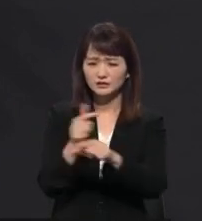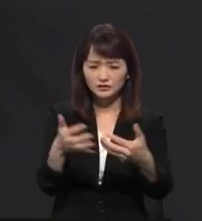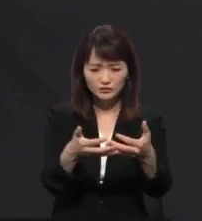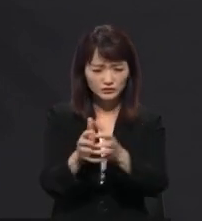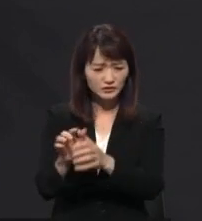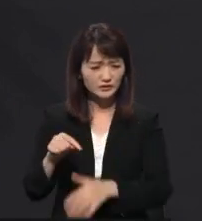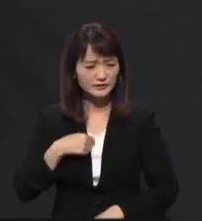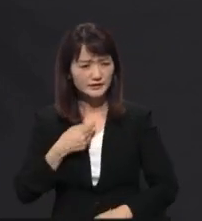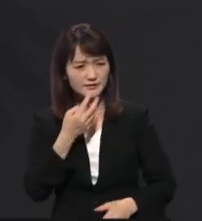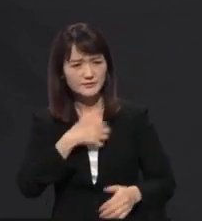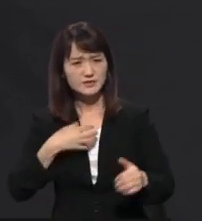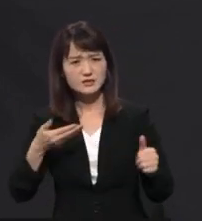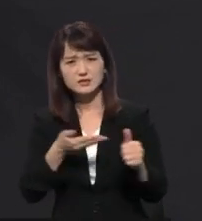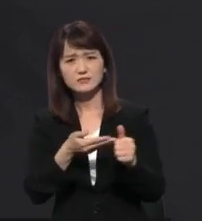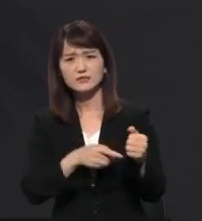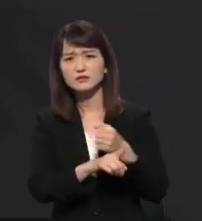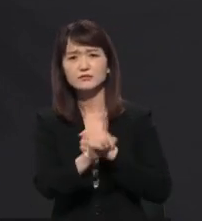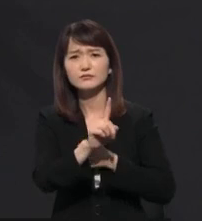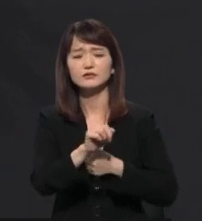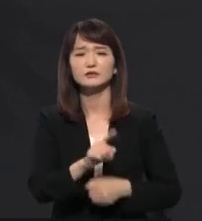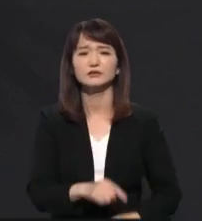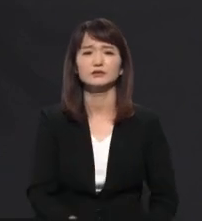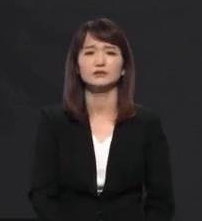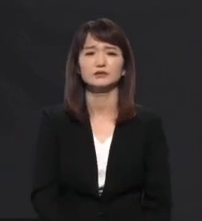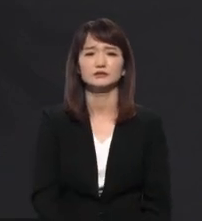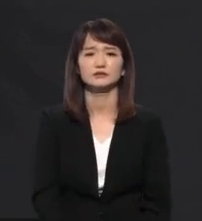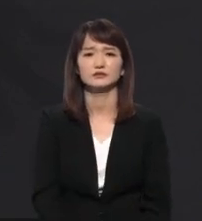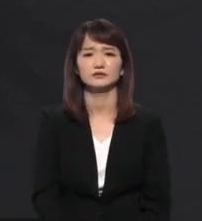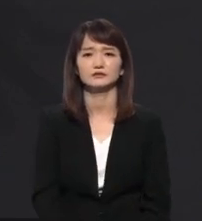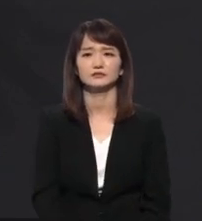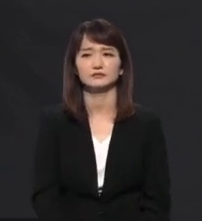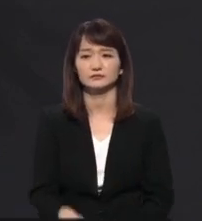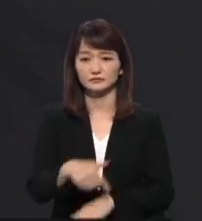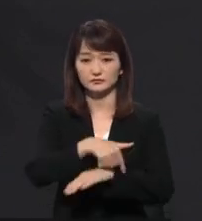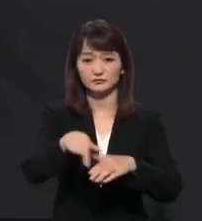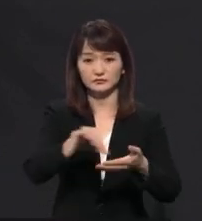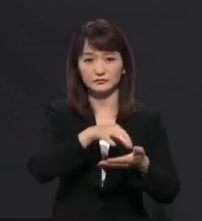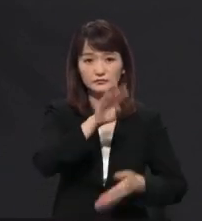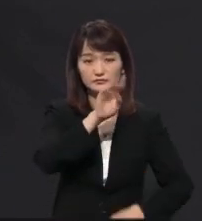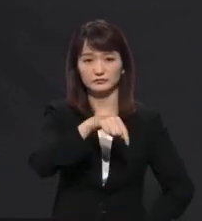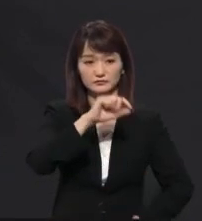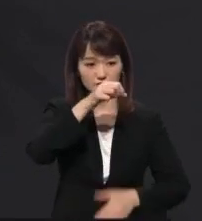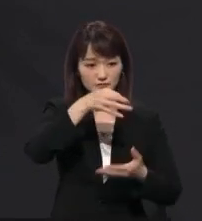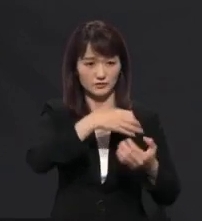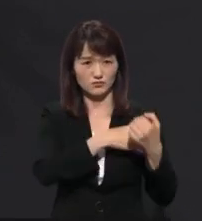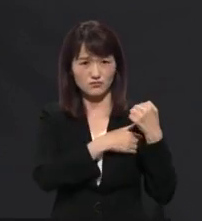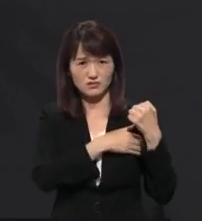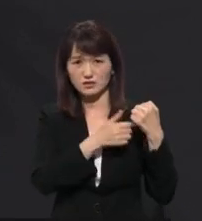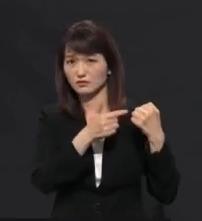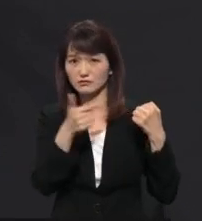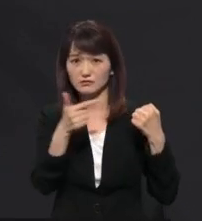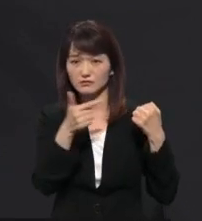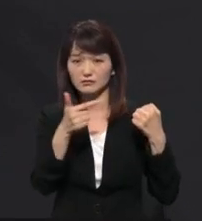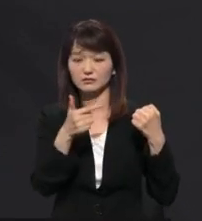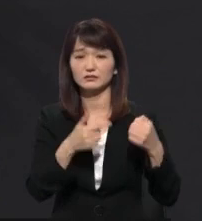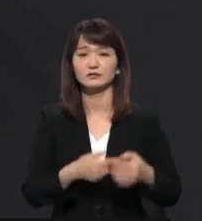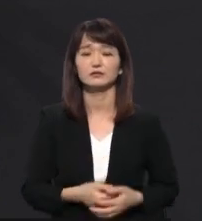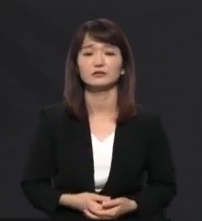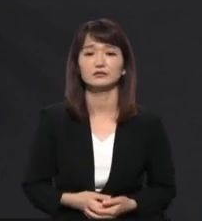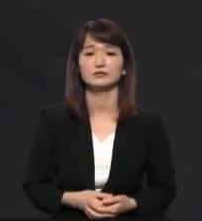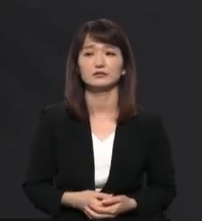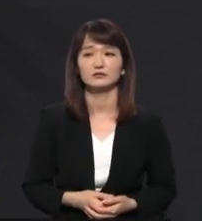자기만 괴롭히냐 이런 이야기를 하셨어요 기획재정보가 가장 예산에 고난이 가장 큰 부처입니다